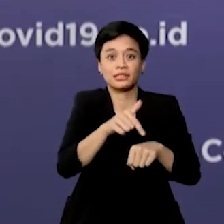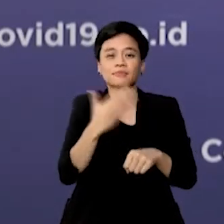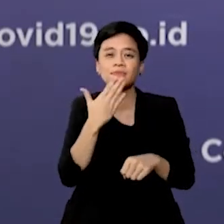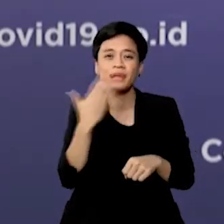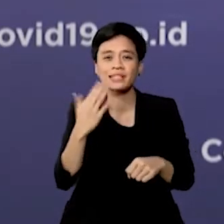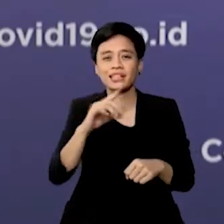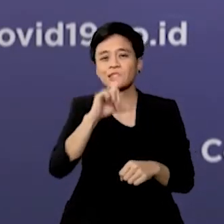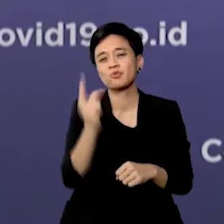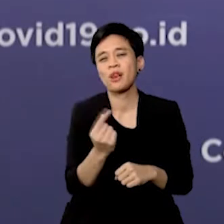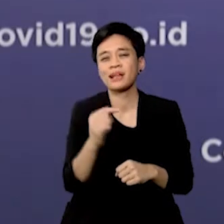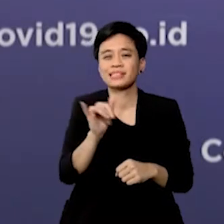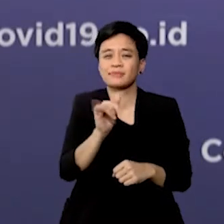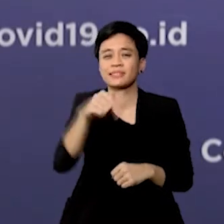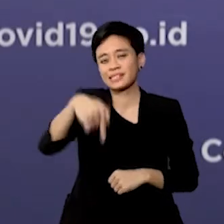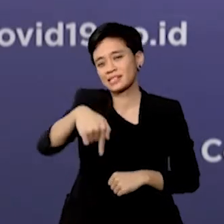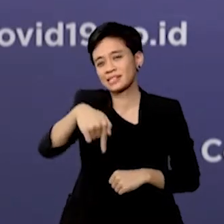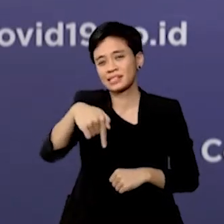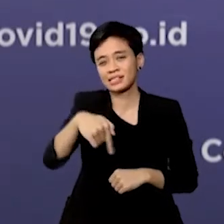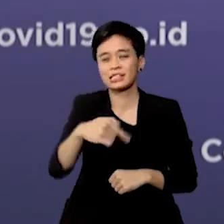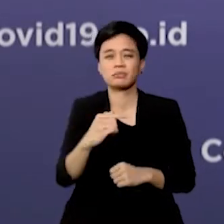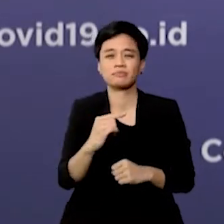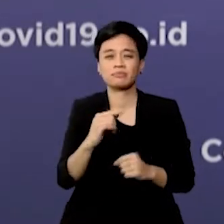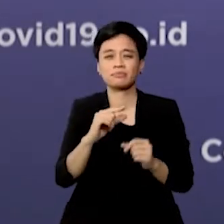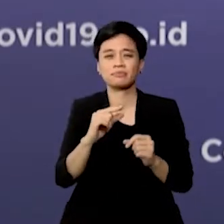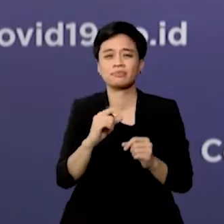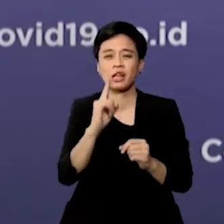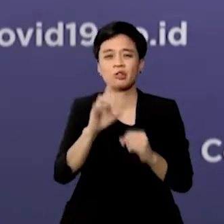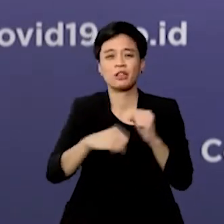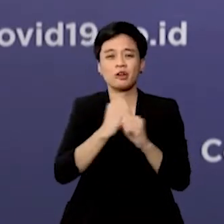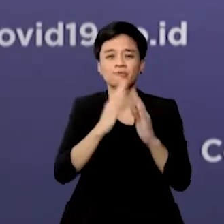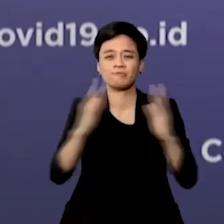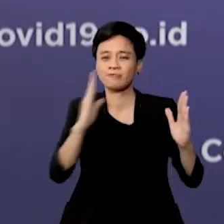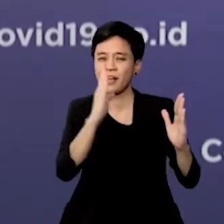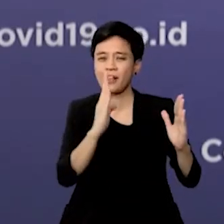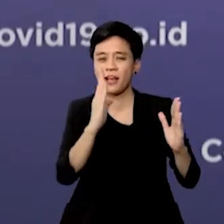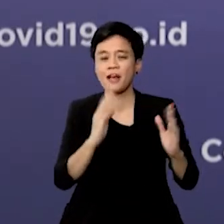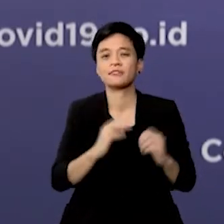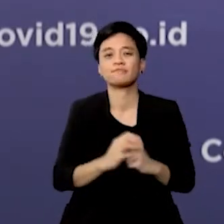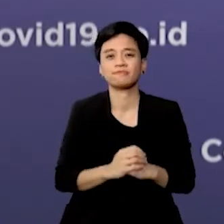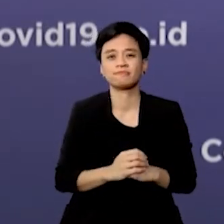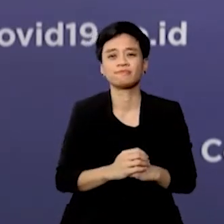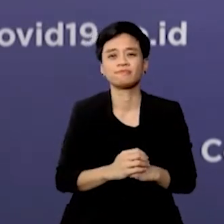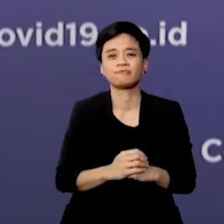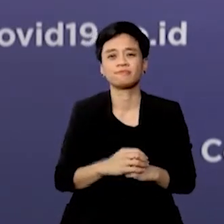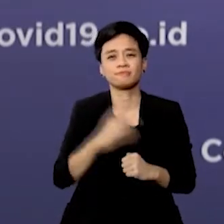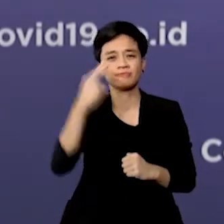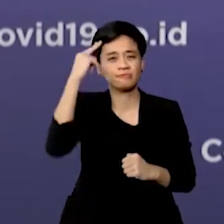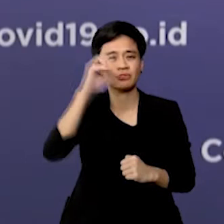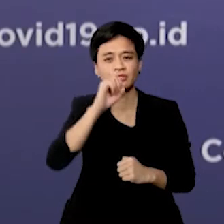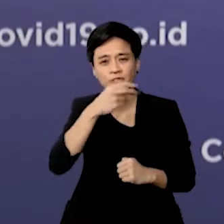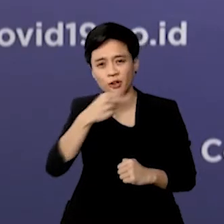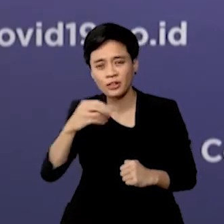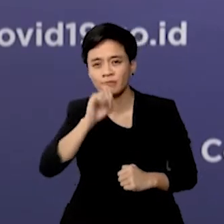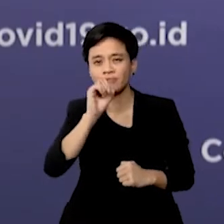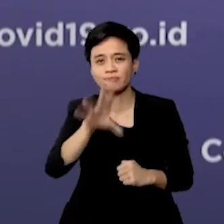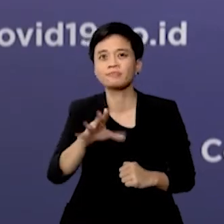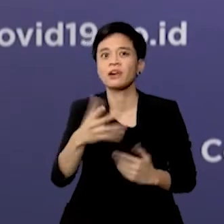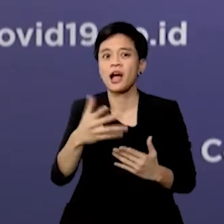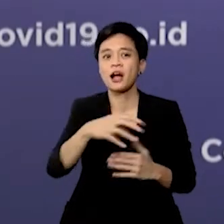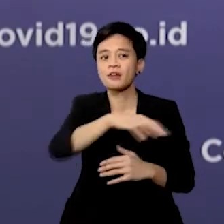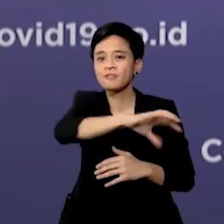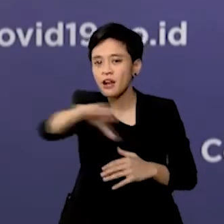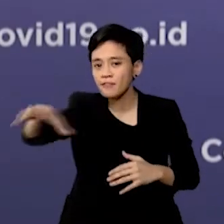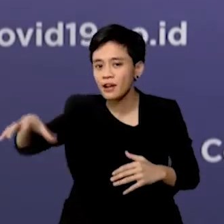tahun seperti sekarang ini. Kementerian Kesehatan Republik Indonesia menyatakan bahwa wilayah dengan banyak kasus DBD merupakan wilayah